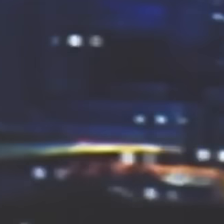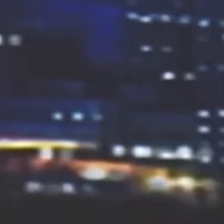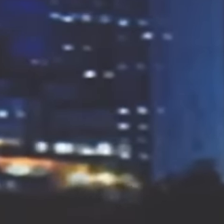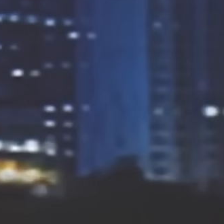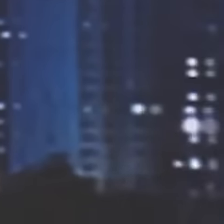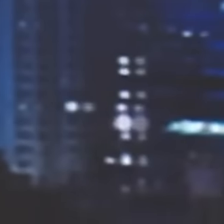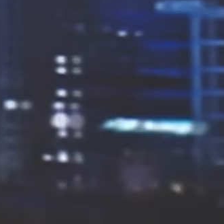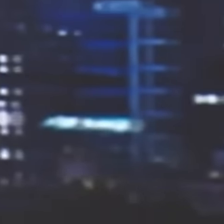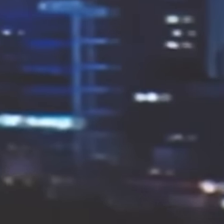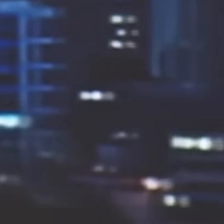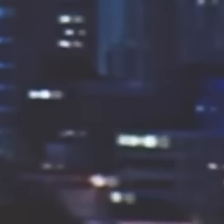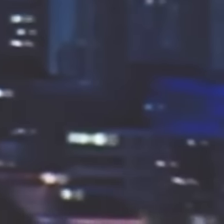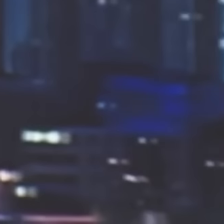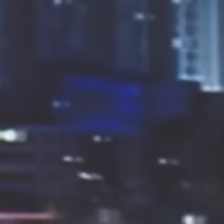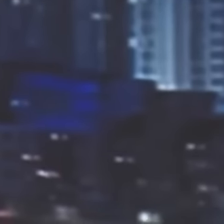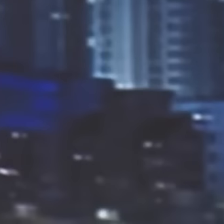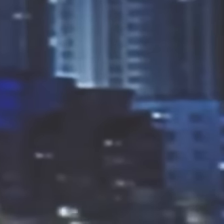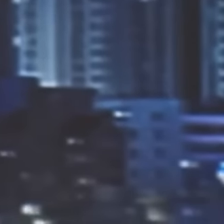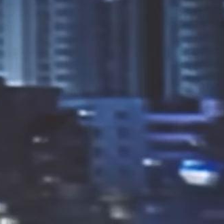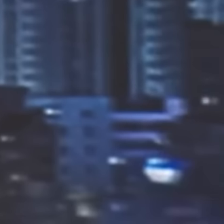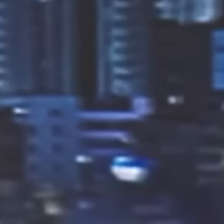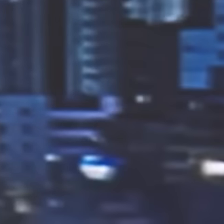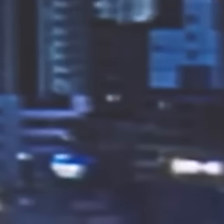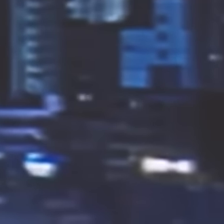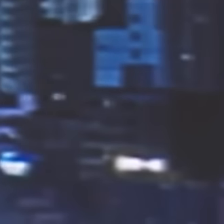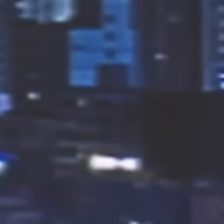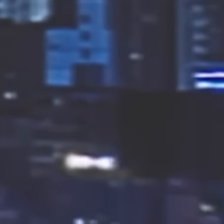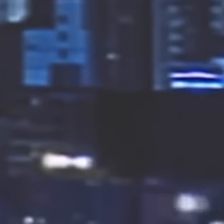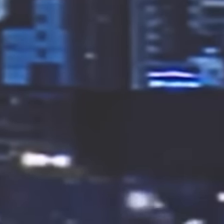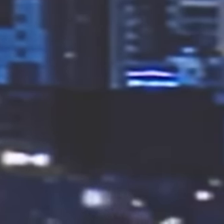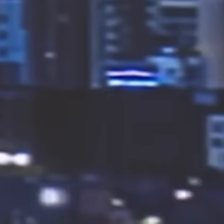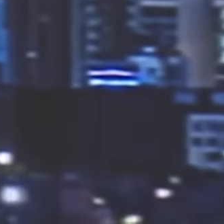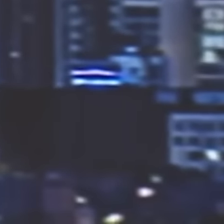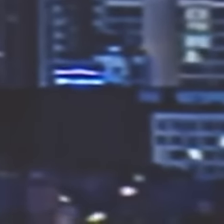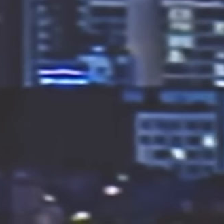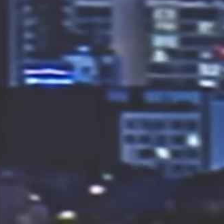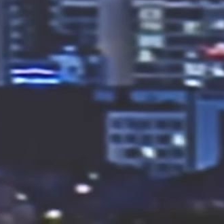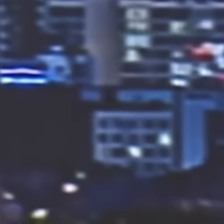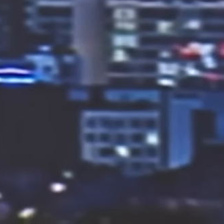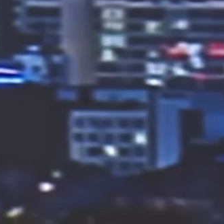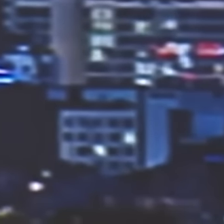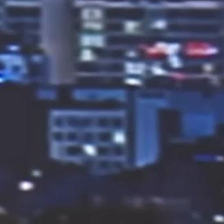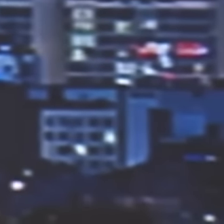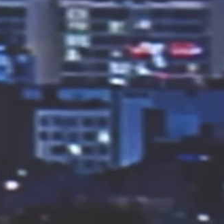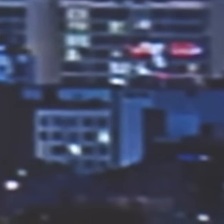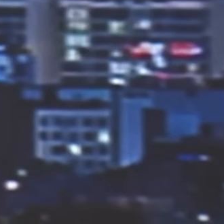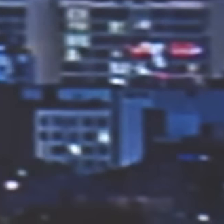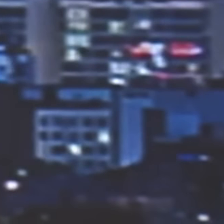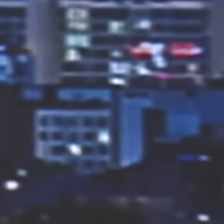JTBC 뉴스를 시청해주신 여러분 고맙습니다. 저희는 저녁 6시 50분 뉴스룸에서 뵙겠습니다.